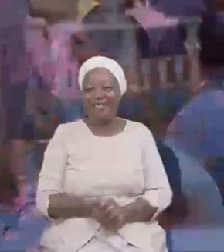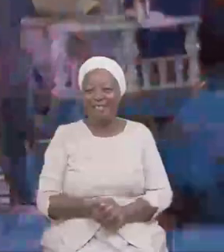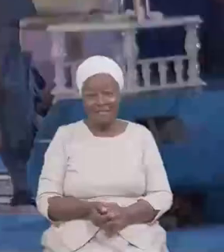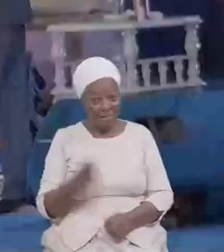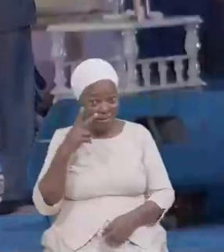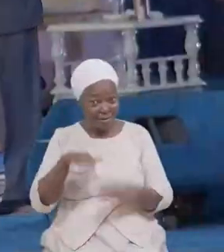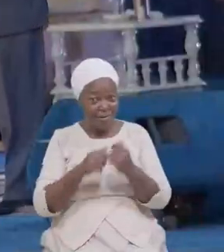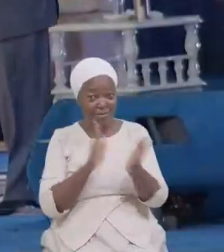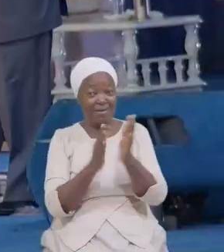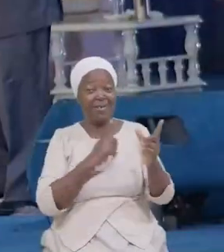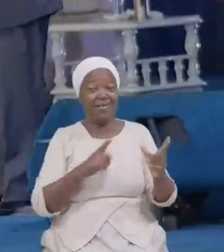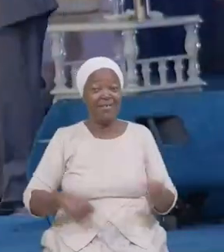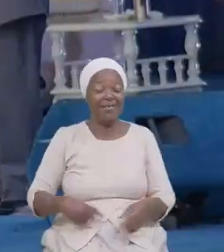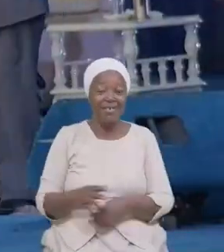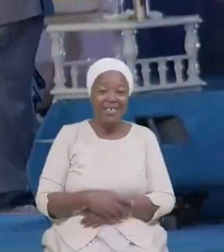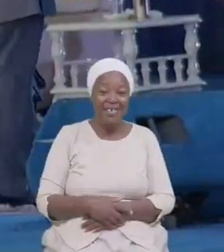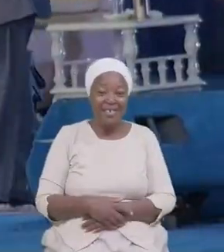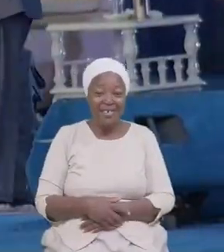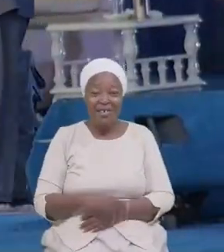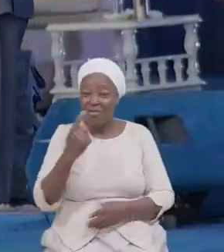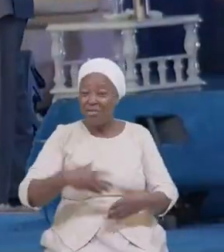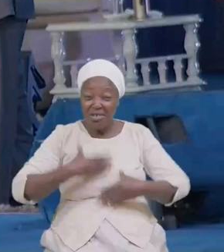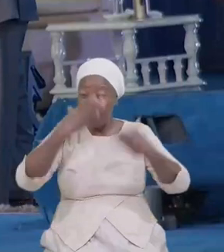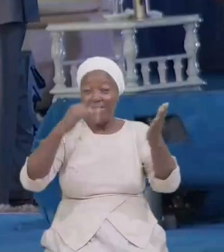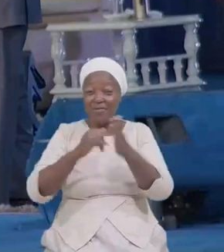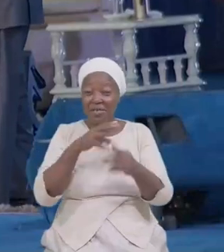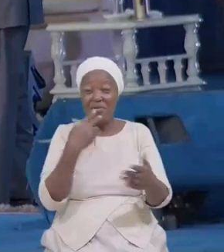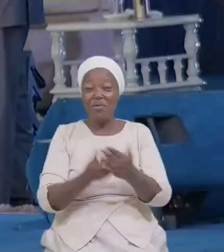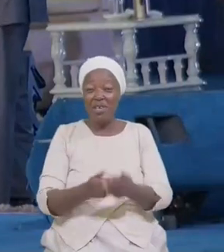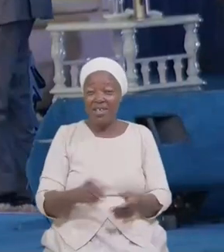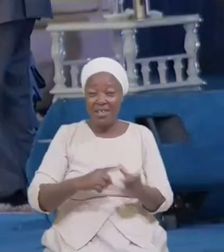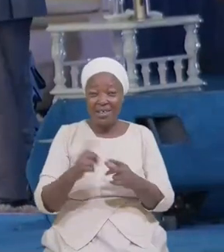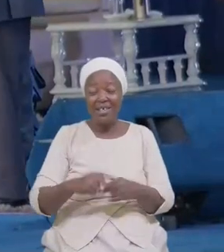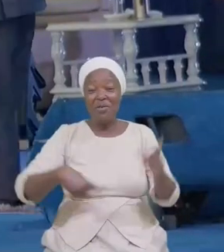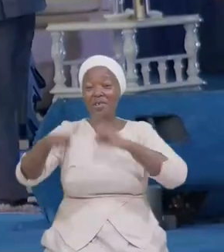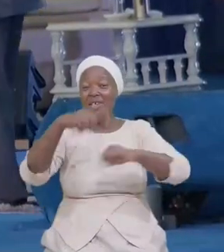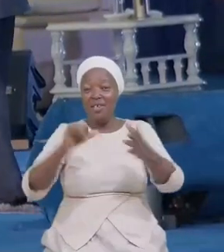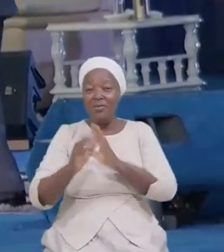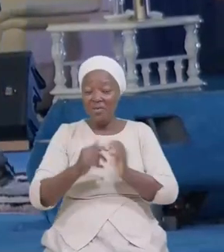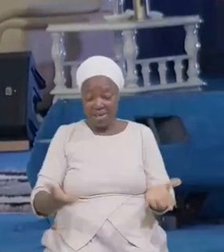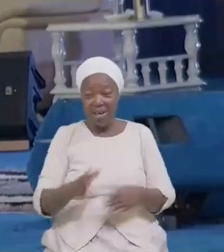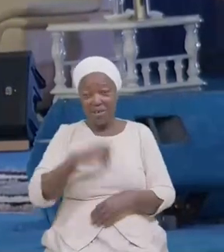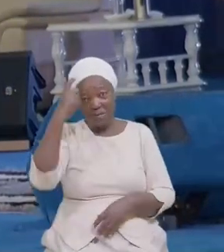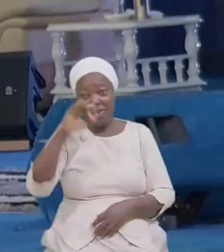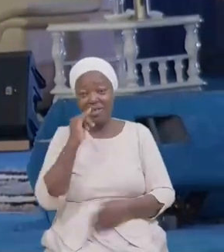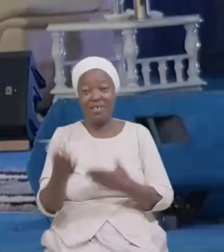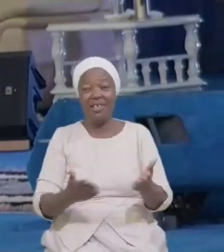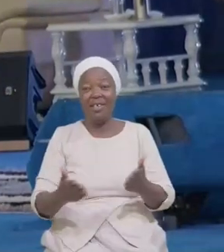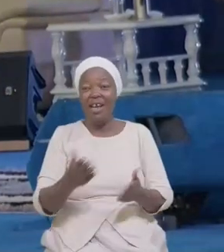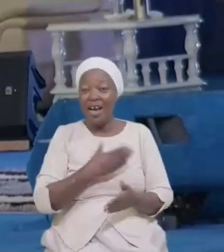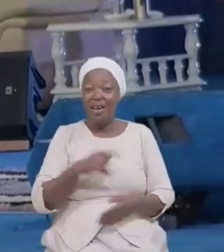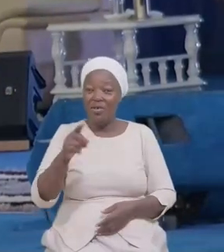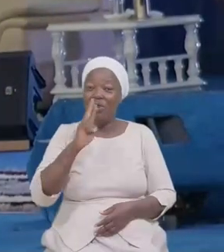Regardez-vous, si vous êtes là, vos voix sont là, votre cœur est là, votre esprit est là, et vous êtes